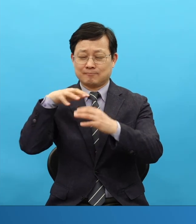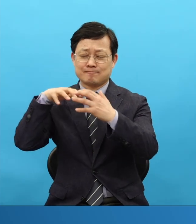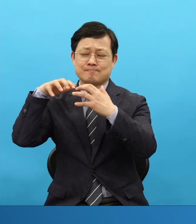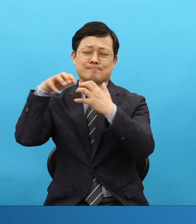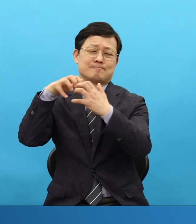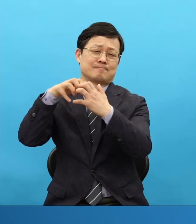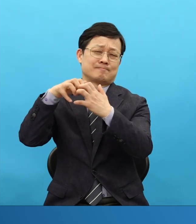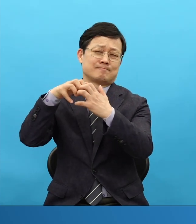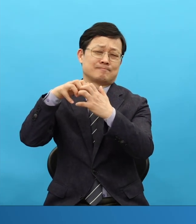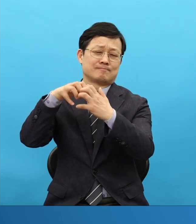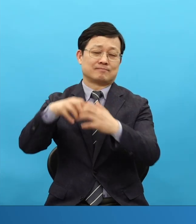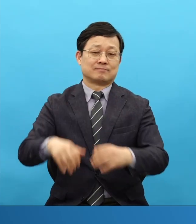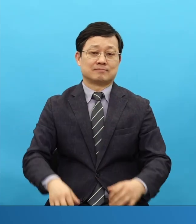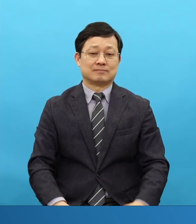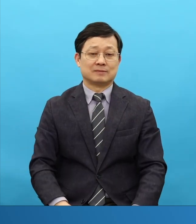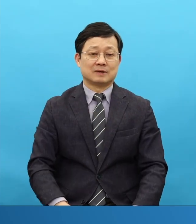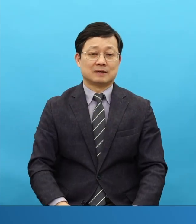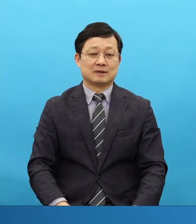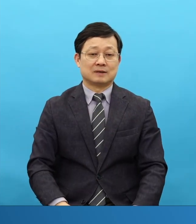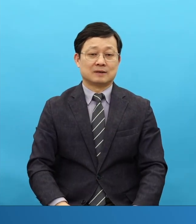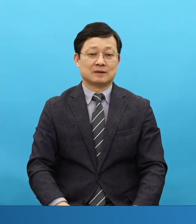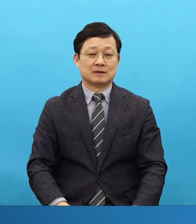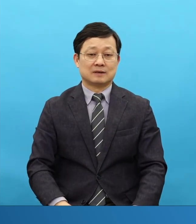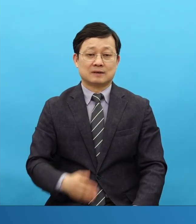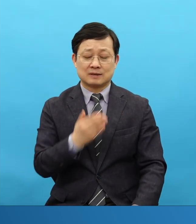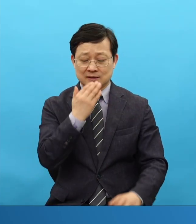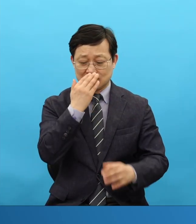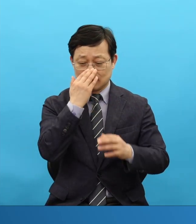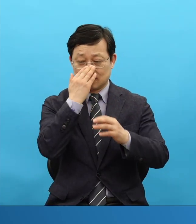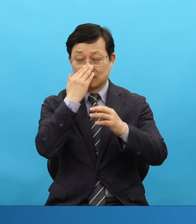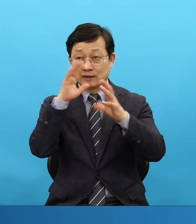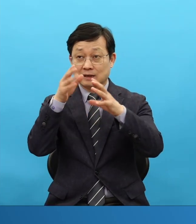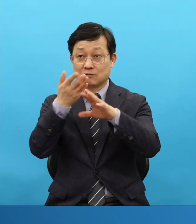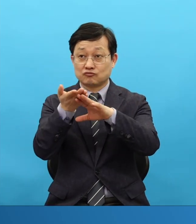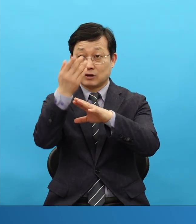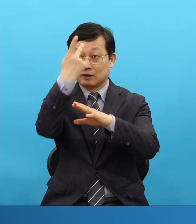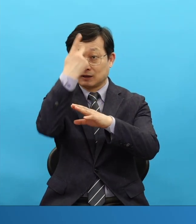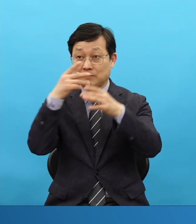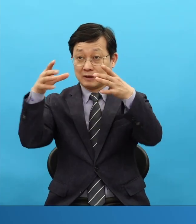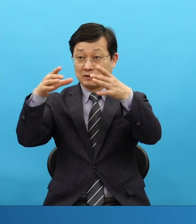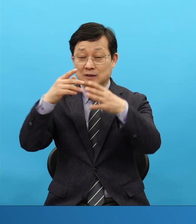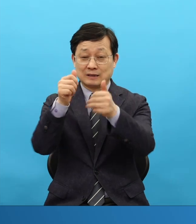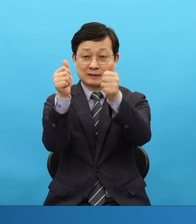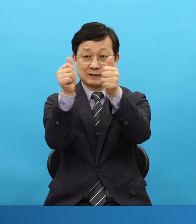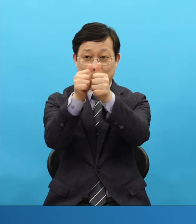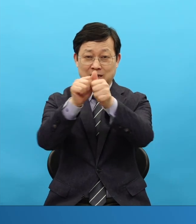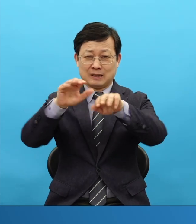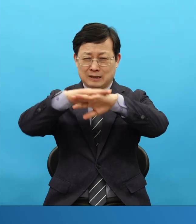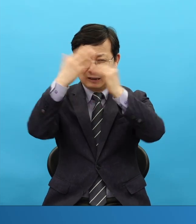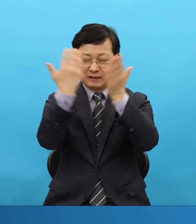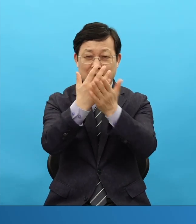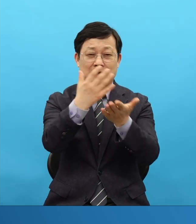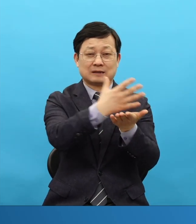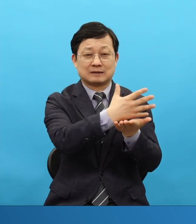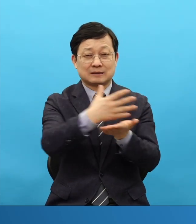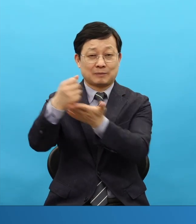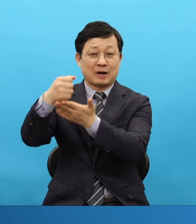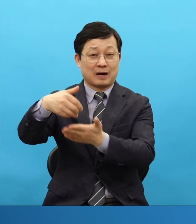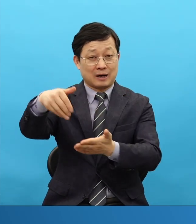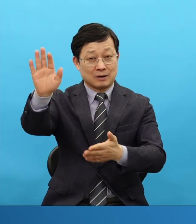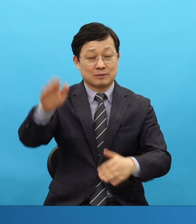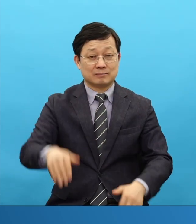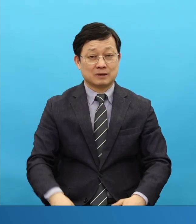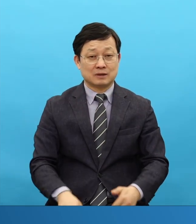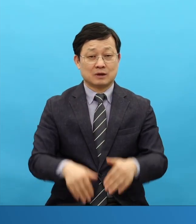쳐들어와서 이스라엘의 남자들을 싹 다 잡아간 겁니다. Assyria attacked and took all the men of northern Israel. 그리고